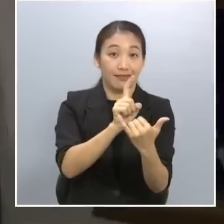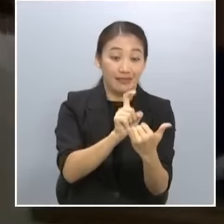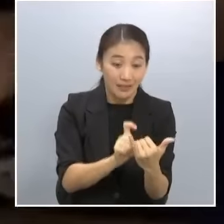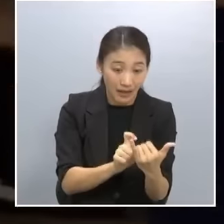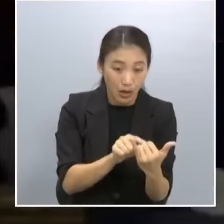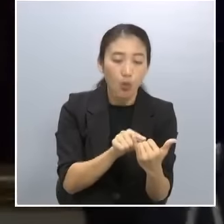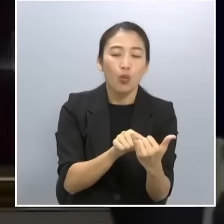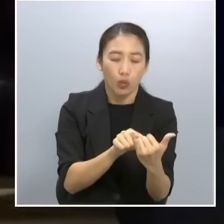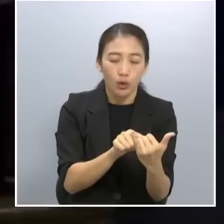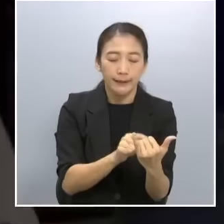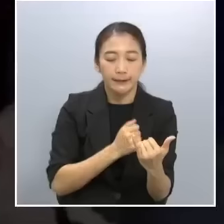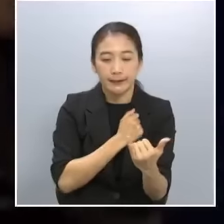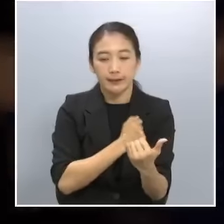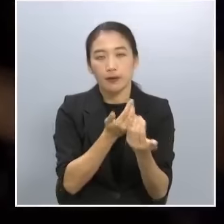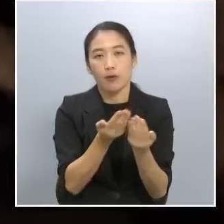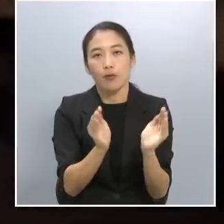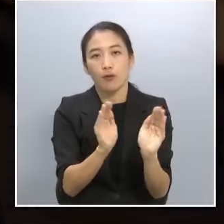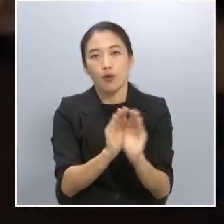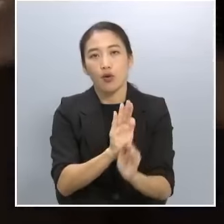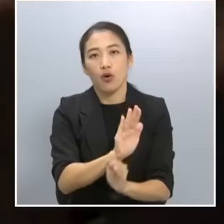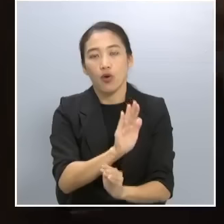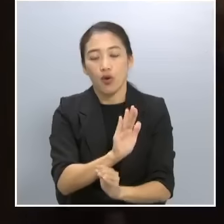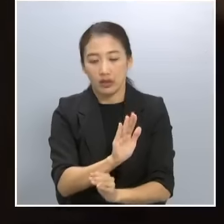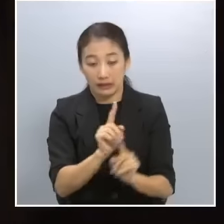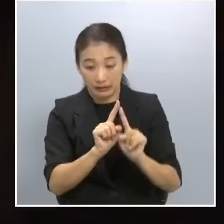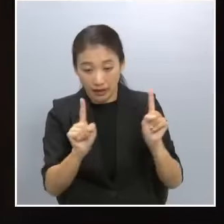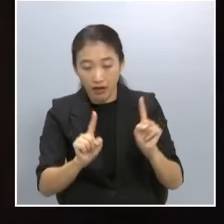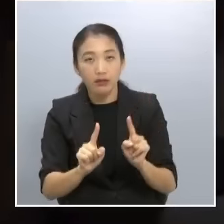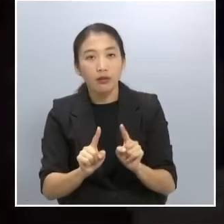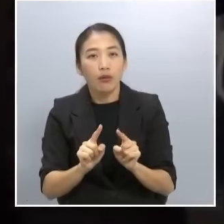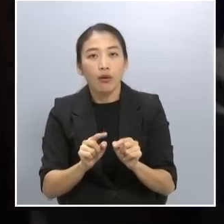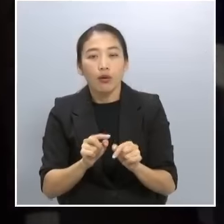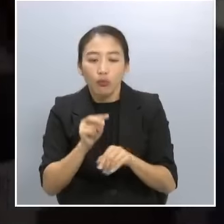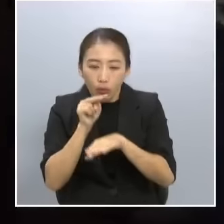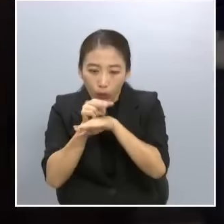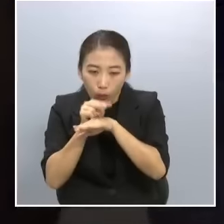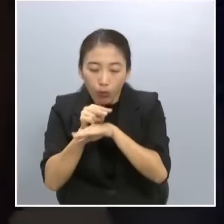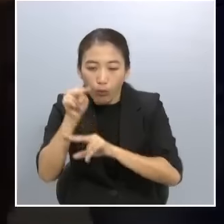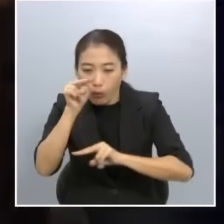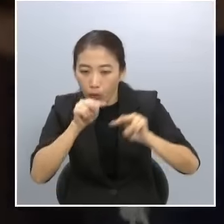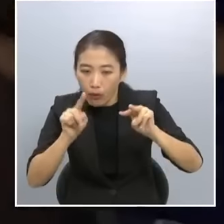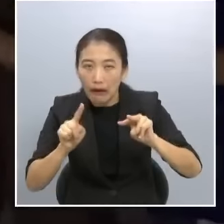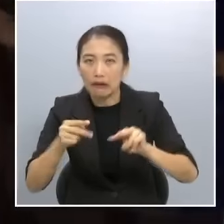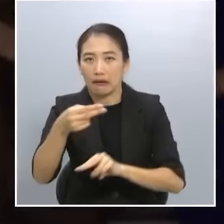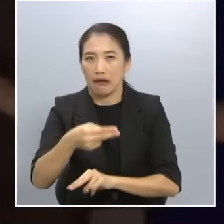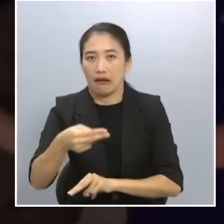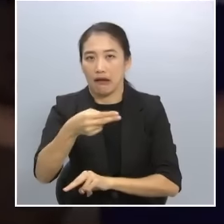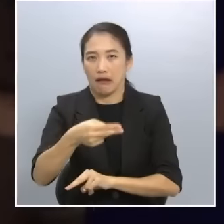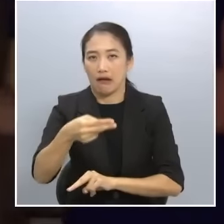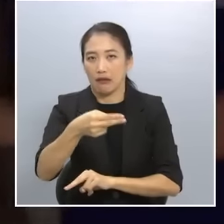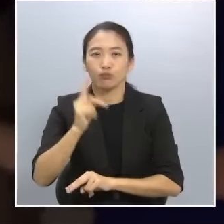งต้องดูแลสภาพจิตใจของหลานสาวหลานอยู่ในช่วงเวลาที่เกิดเหตุด้วย